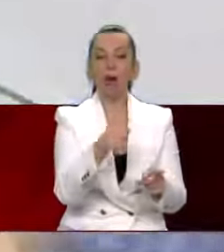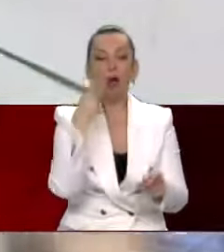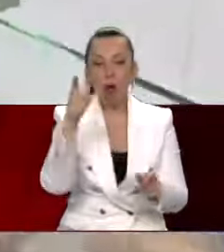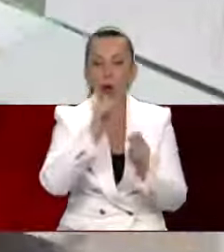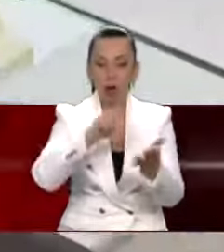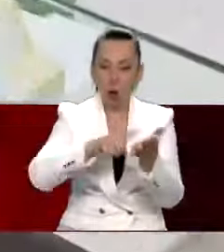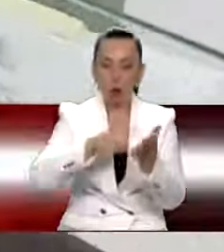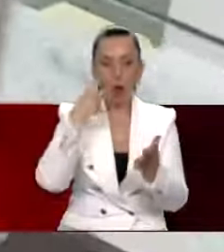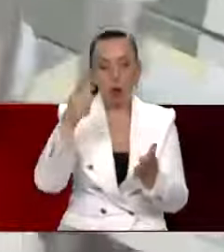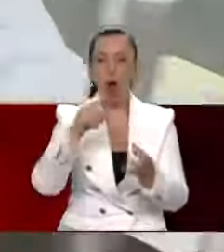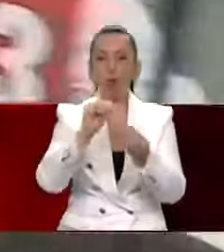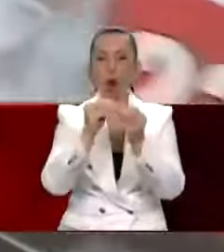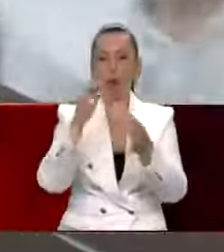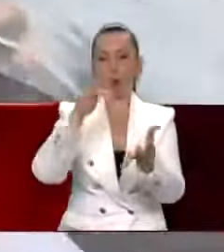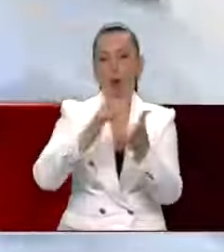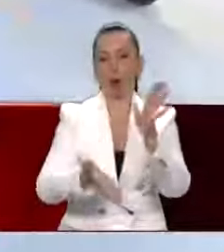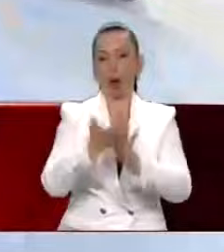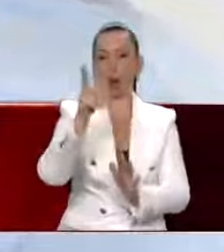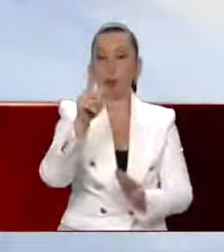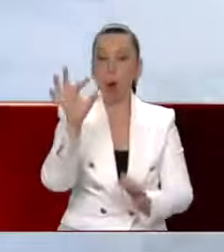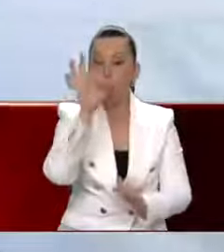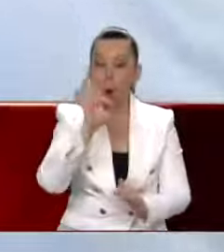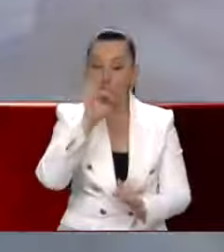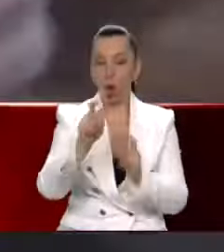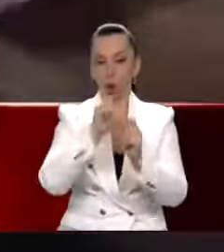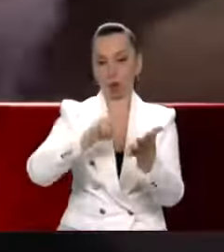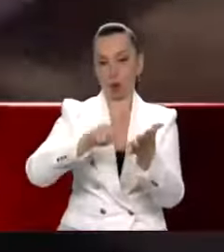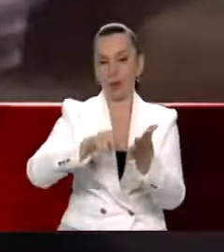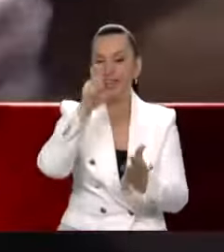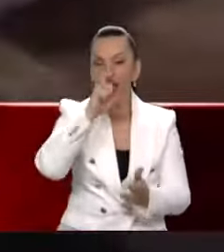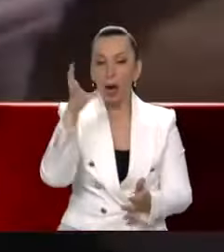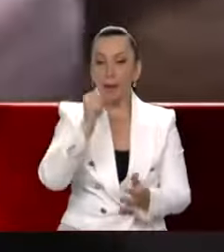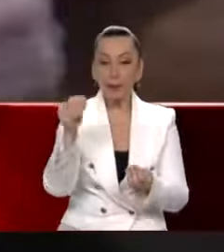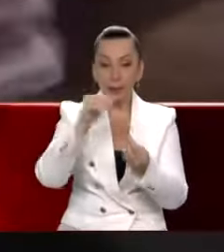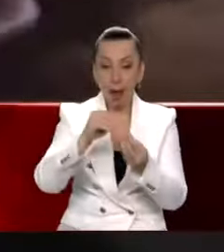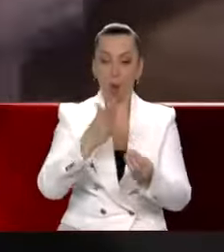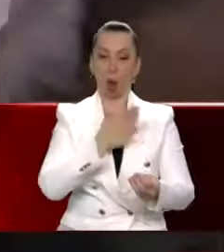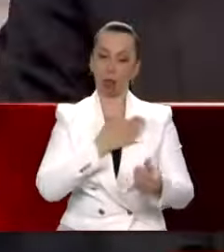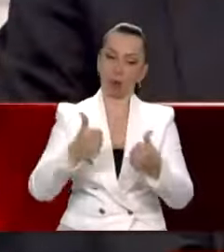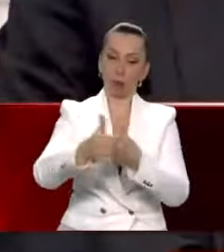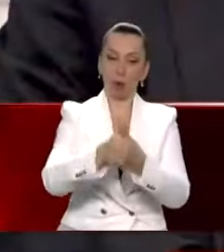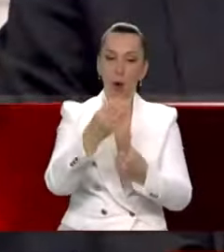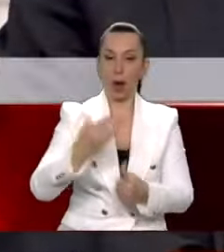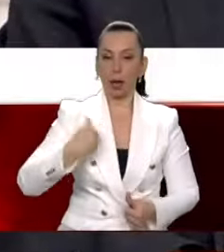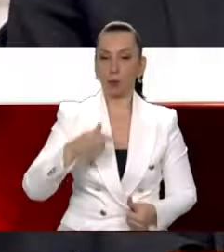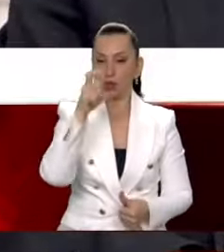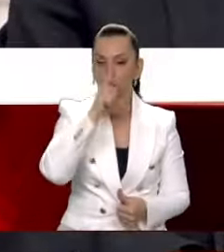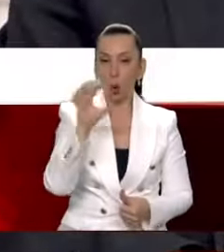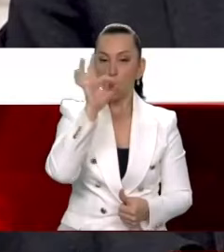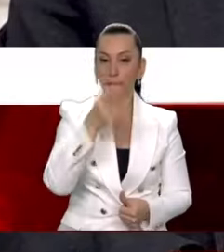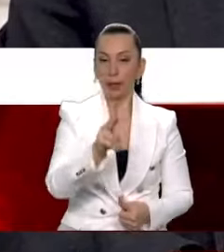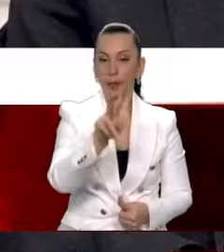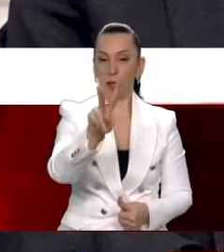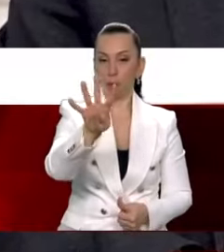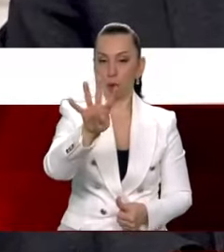ortadan kalktı. Tüm kamu işçilerinin sözleşme tarihi 1 Ocak olarak kabul edildi ve işçilerin alacağı zamlar öne çekilmiş oldu. Kamu işçilerine